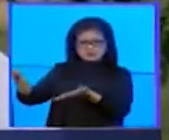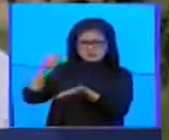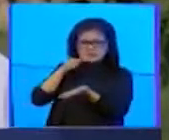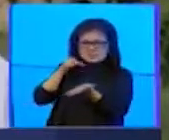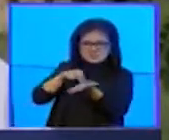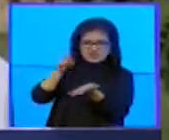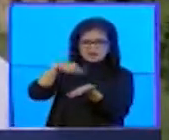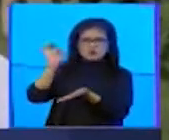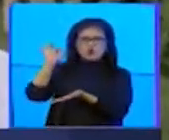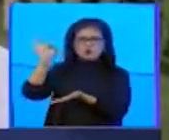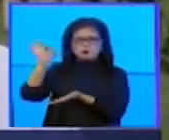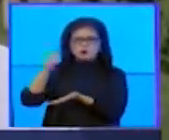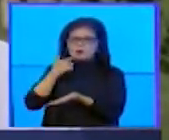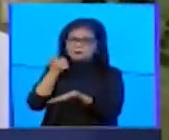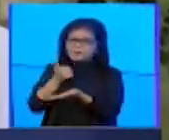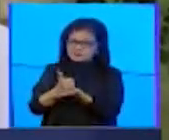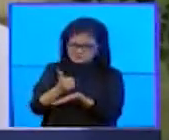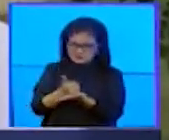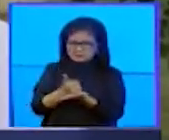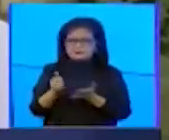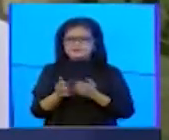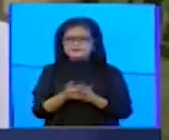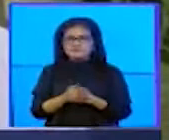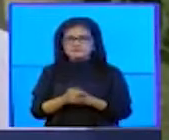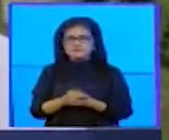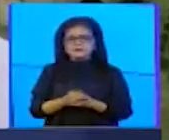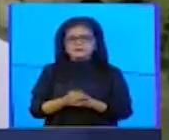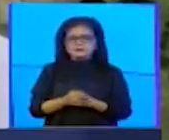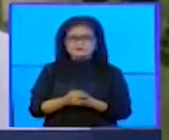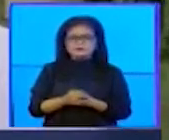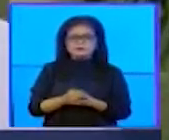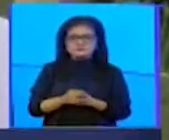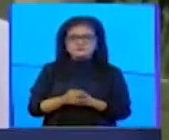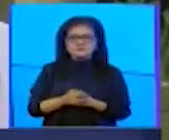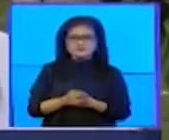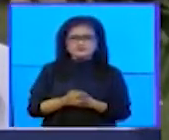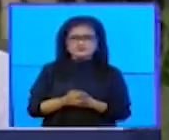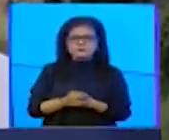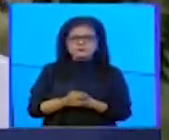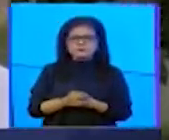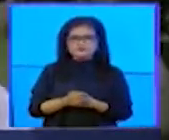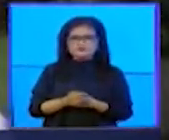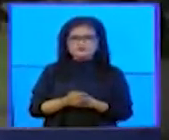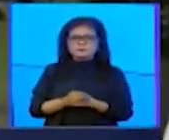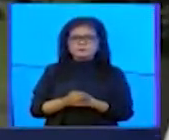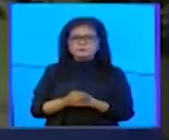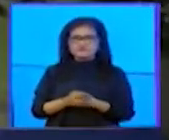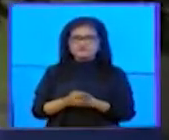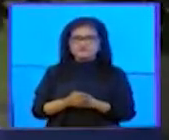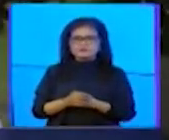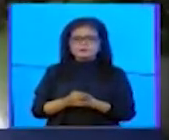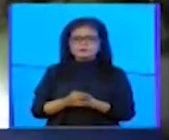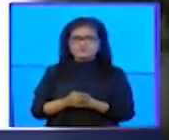kecil, saya selalu menyampaikan ke umik saya, kalau umik saya itu mengatakan tidak, ya saya kan tidak pernah. Tapi kalau umik saya sudah mengatakan berangkat, ya